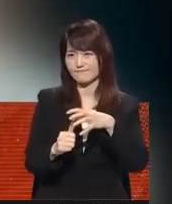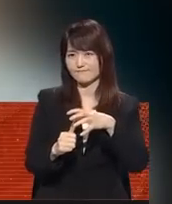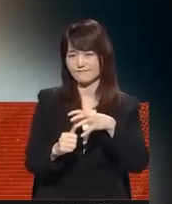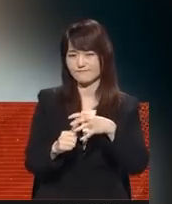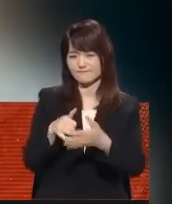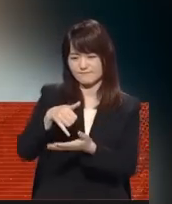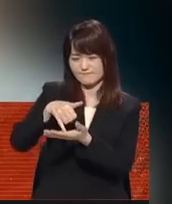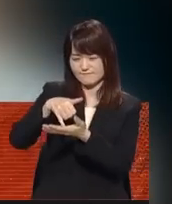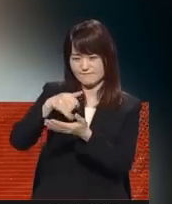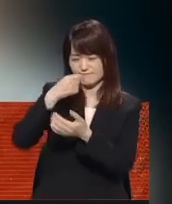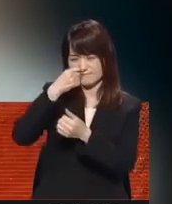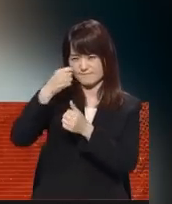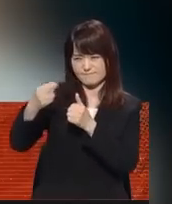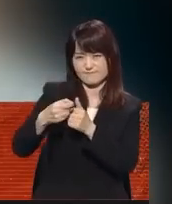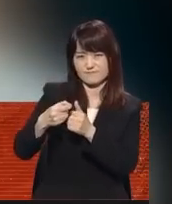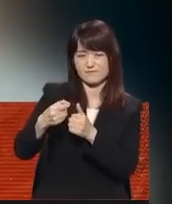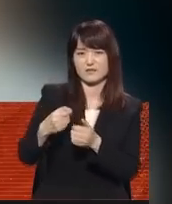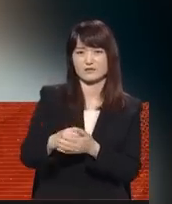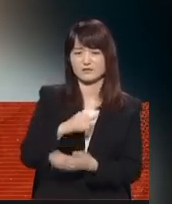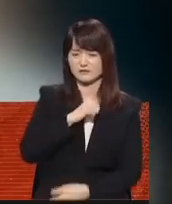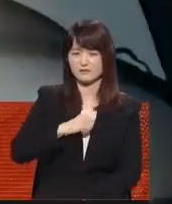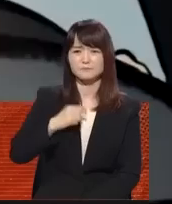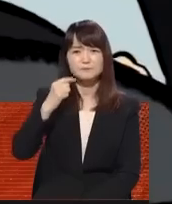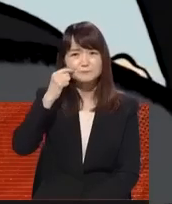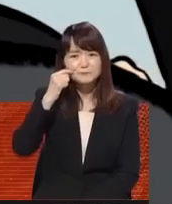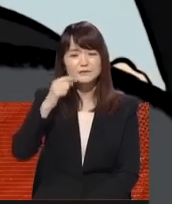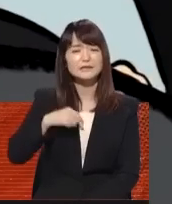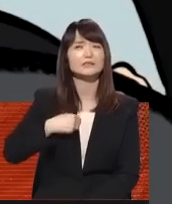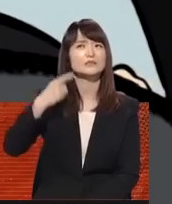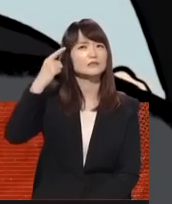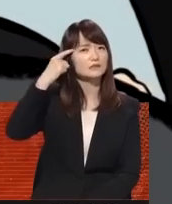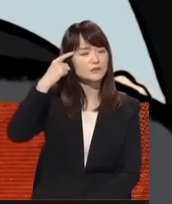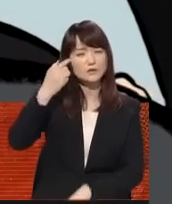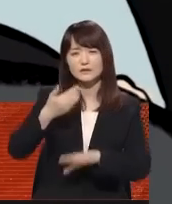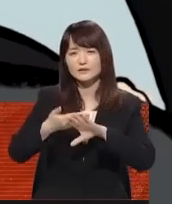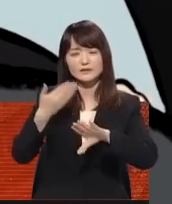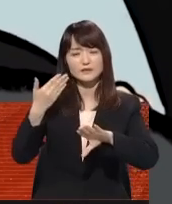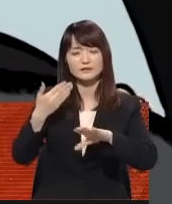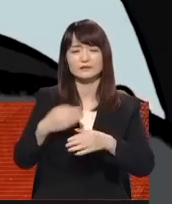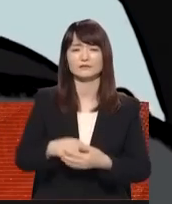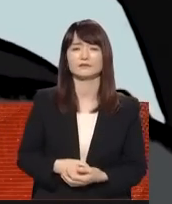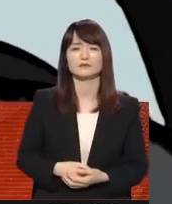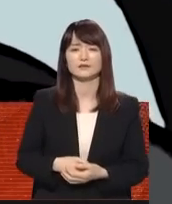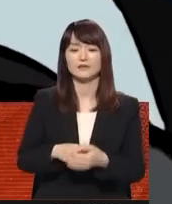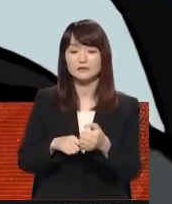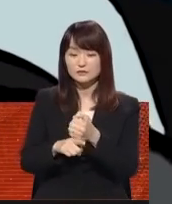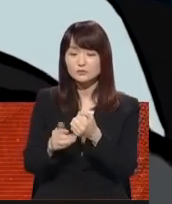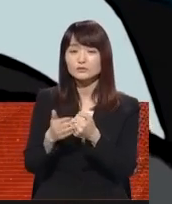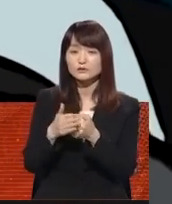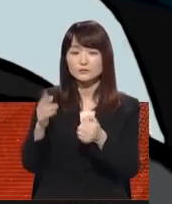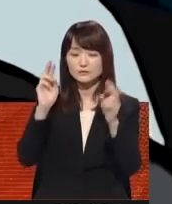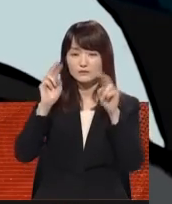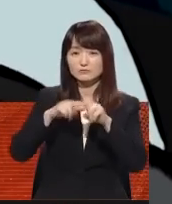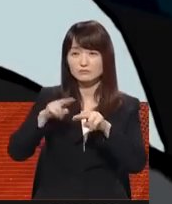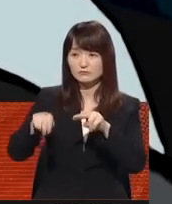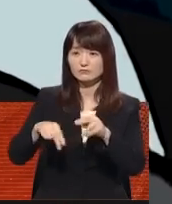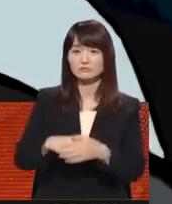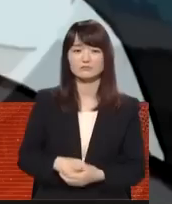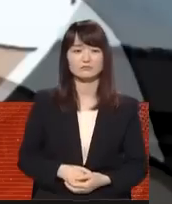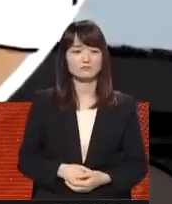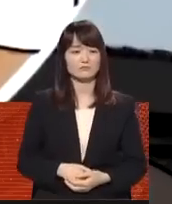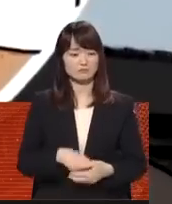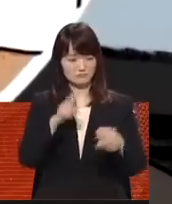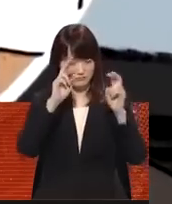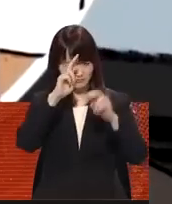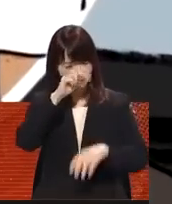아니면 자신의 이상하고 현실에 너무나 차이가 나기 때문에 그런 것 때문에 이제 퇴사를 하긴 하는데 밤맛 없다고